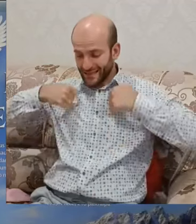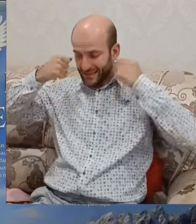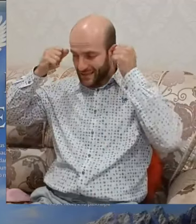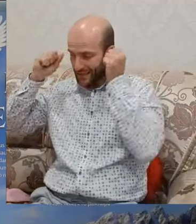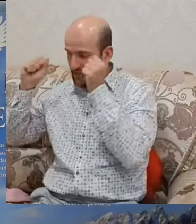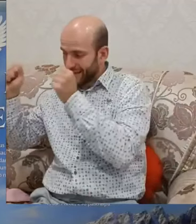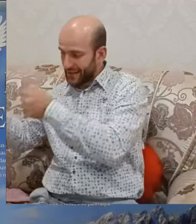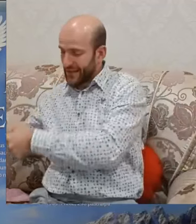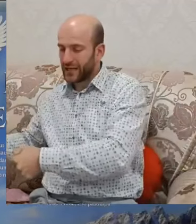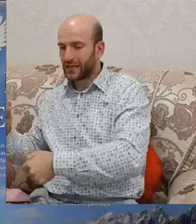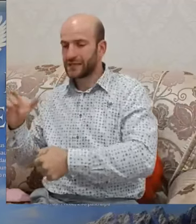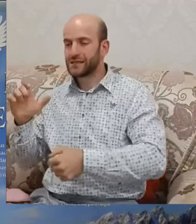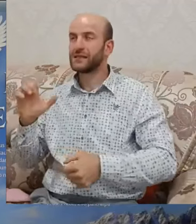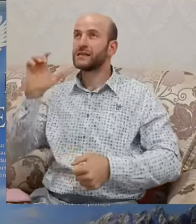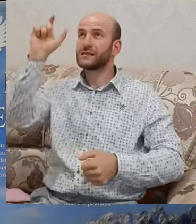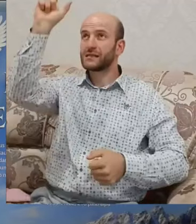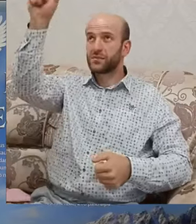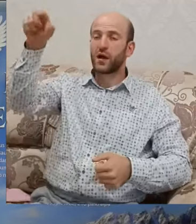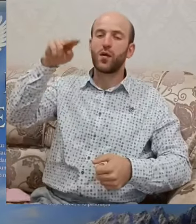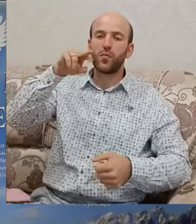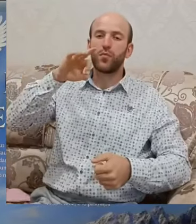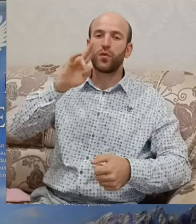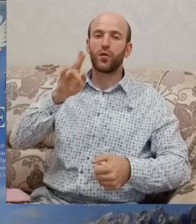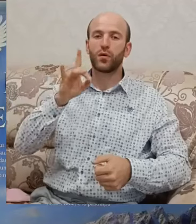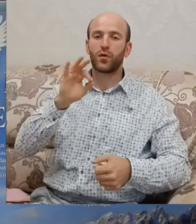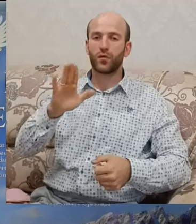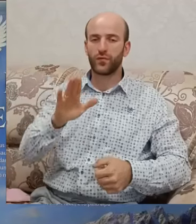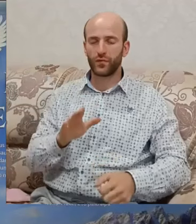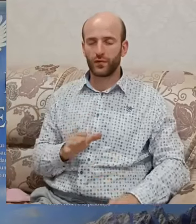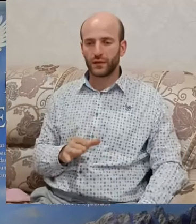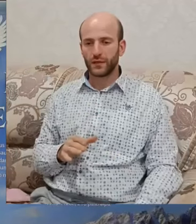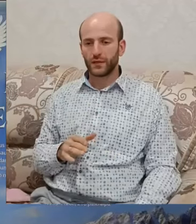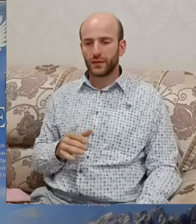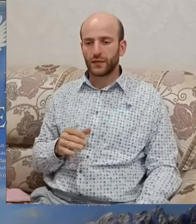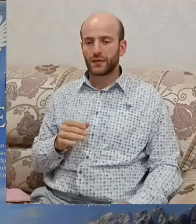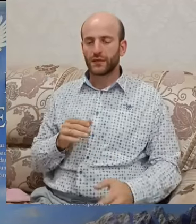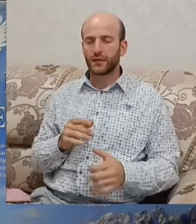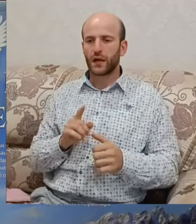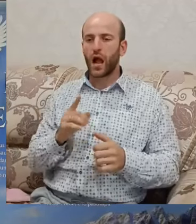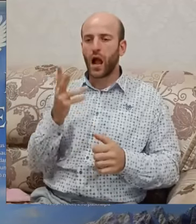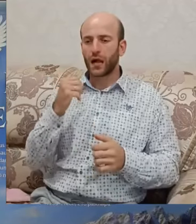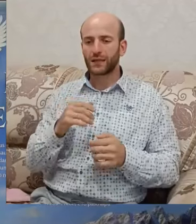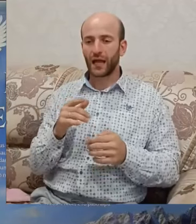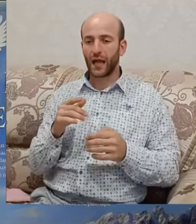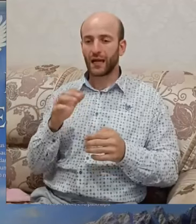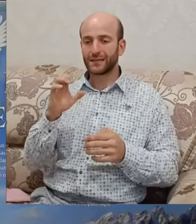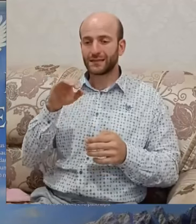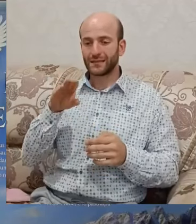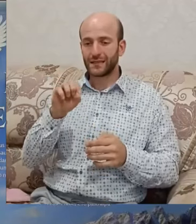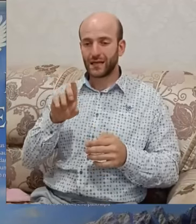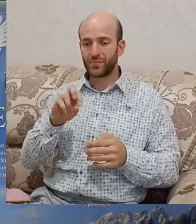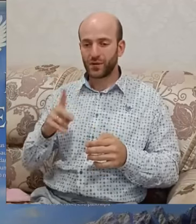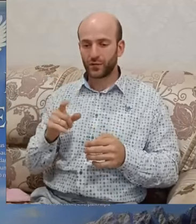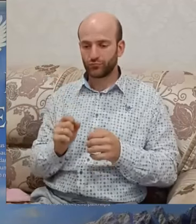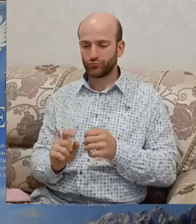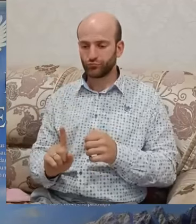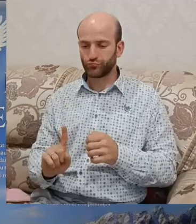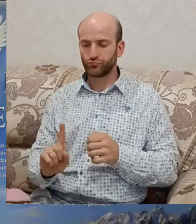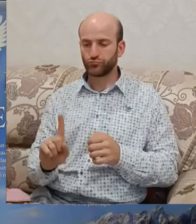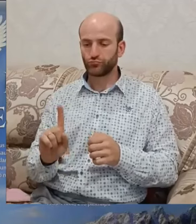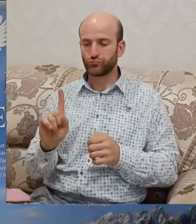Теперь к совершенству. Kai susiformuoja stiebas. Когда формируется стебель. Kai susiformuoja varpa. Когда формируется